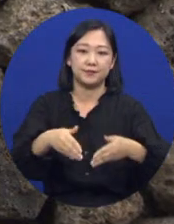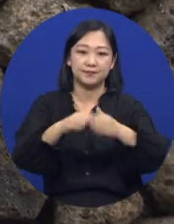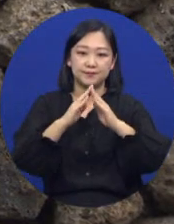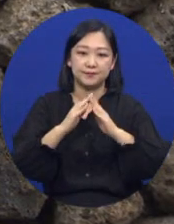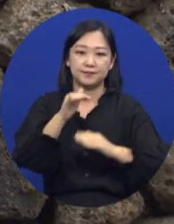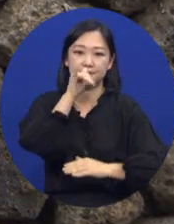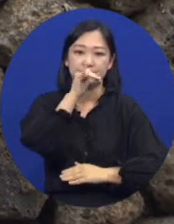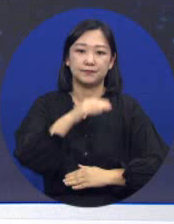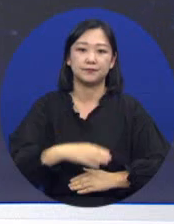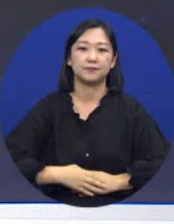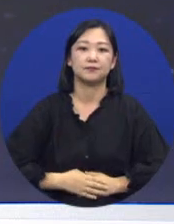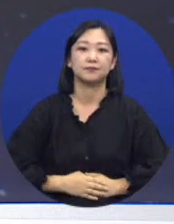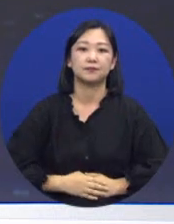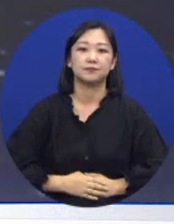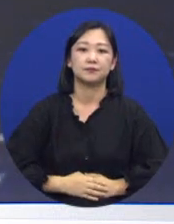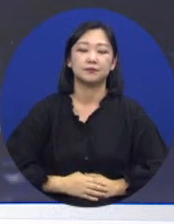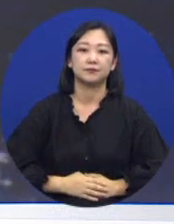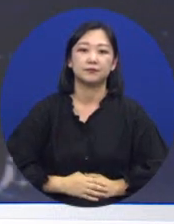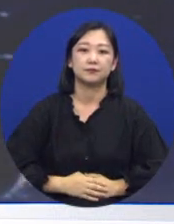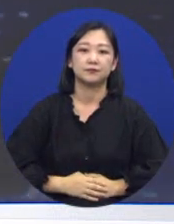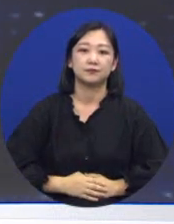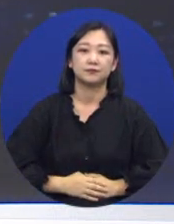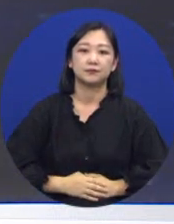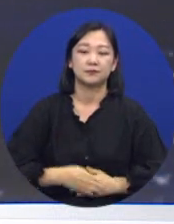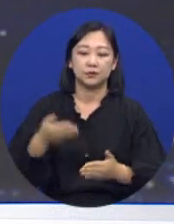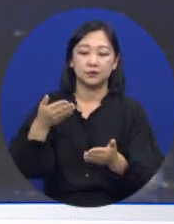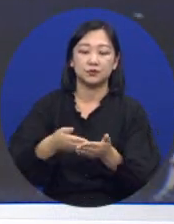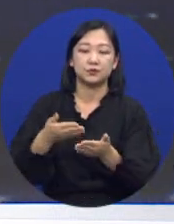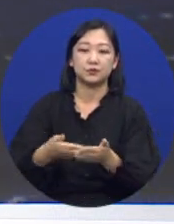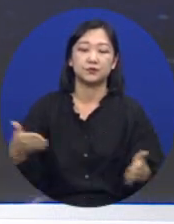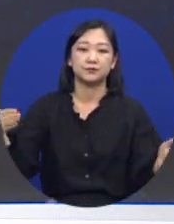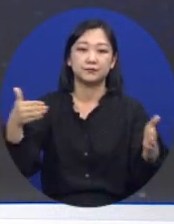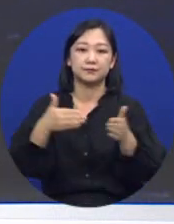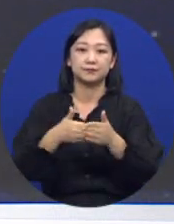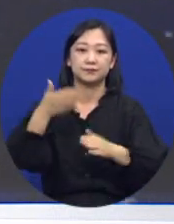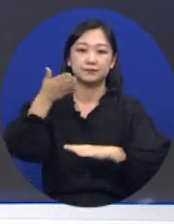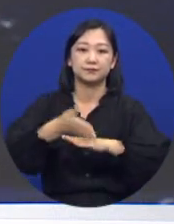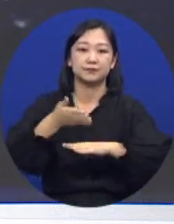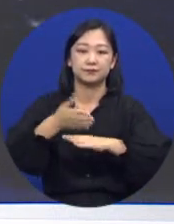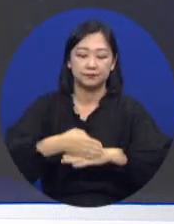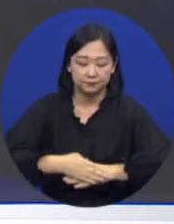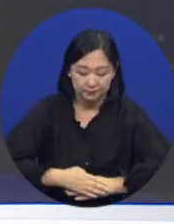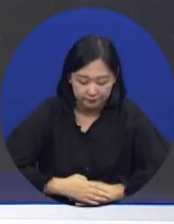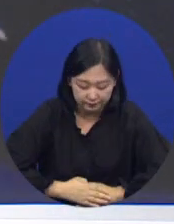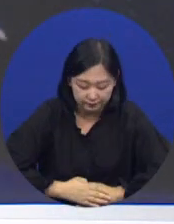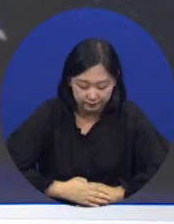갖췄습니다. 뉴스데스크 제주였습니다. 여러분 고맙습니다.